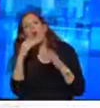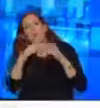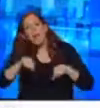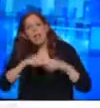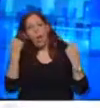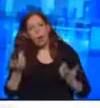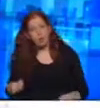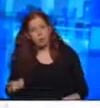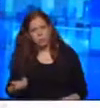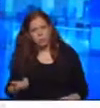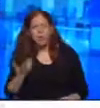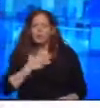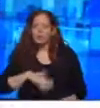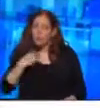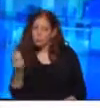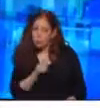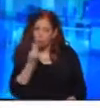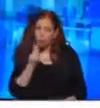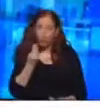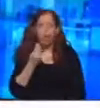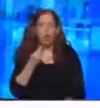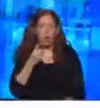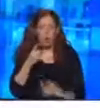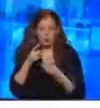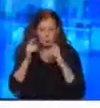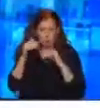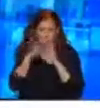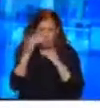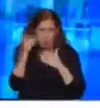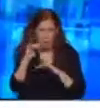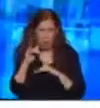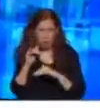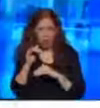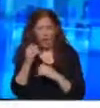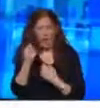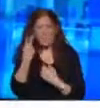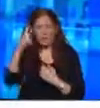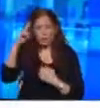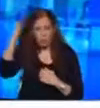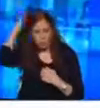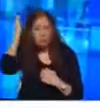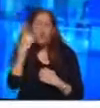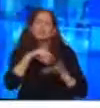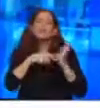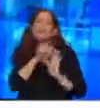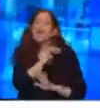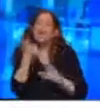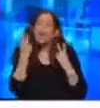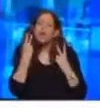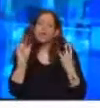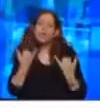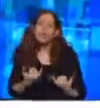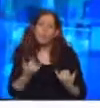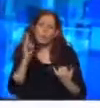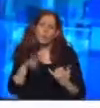הבית. אבל אני רוצה להגיד משהו על פסקת ההתגברות של בנט. זו, על התוכנית החוקתית הזאת, זו אחת התוכניות החשובות ביותר היום